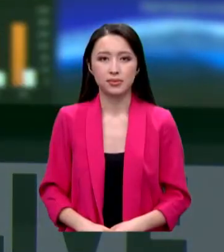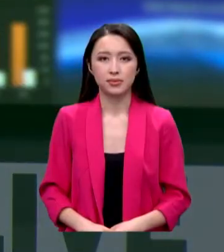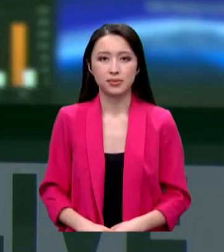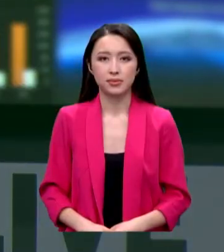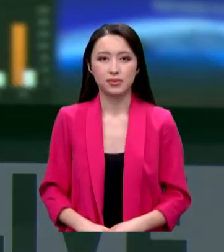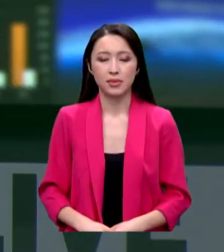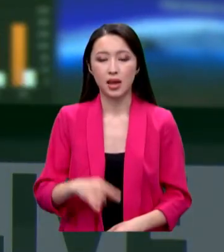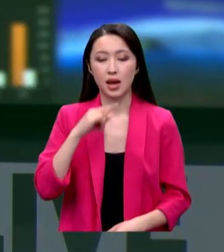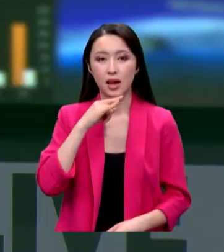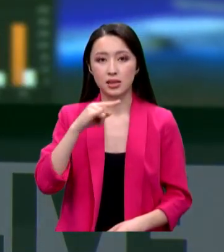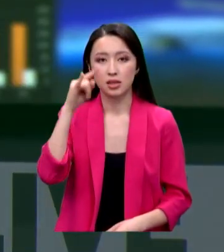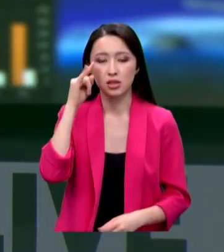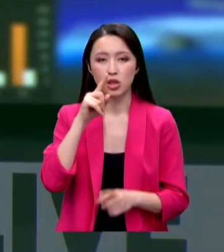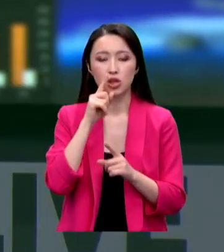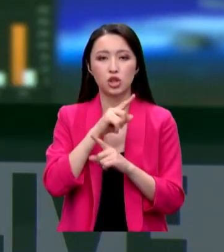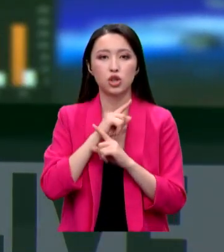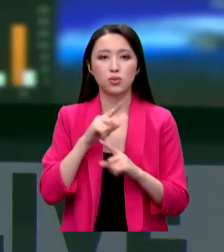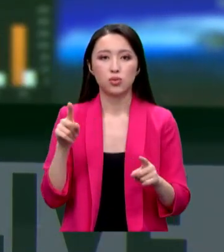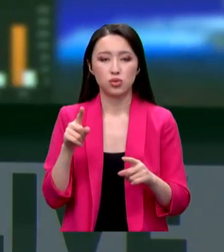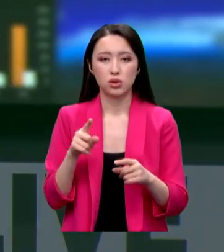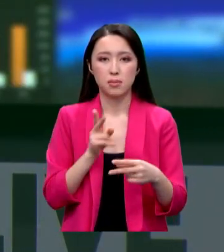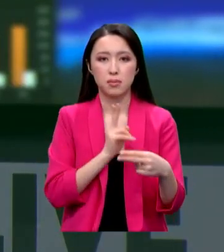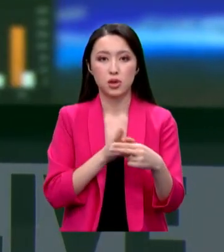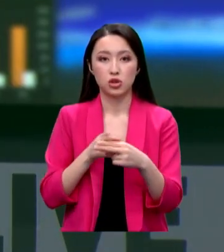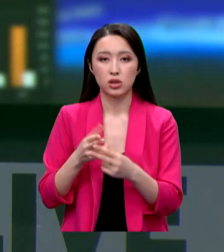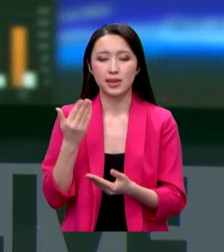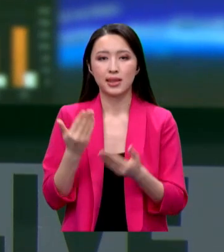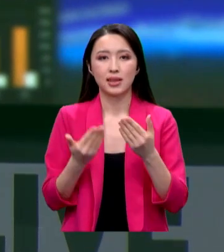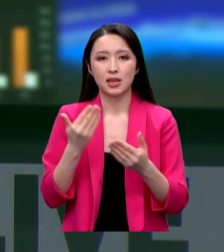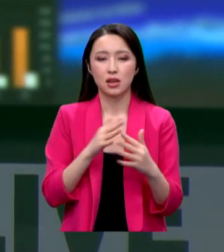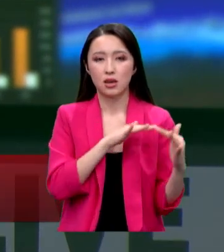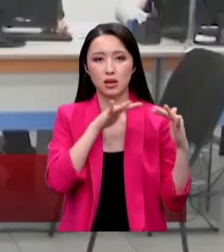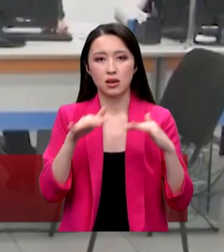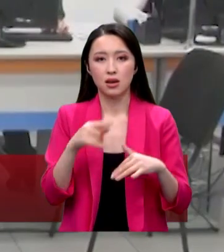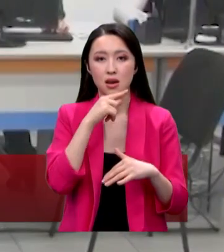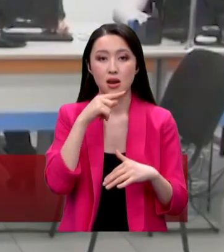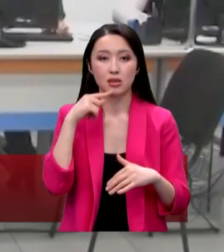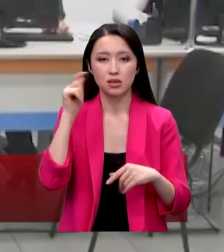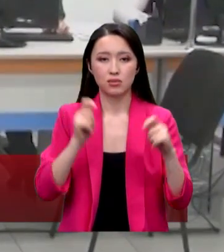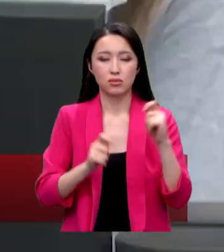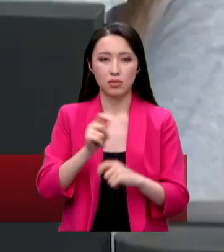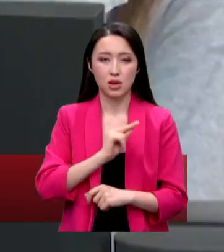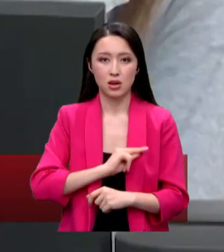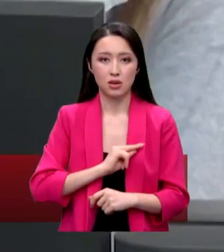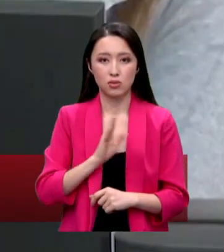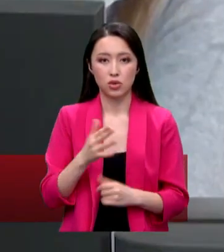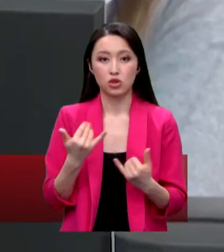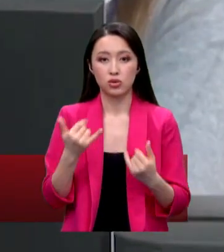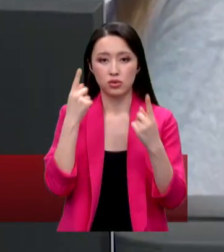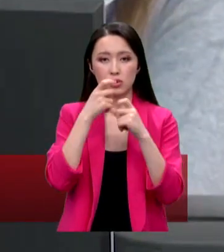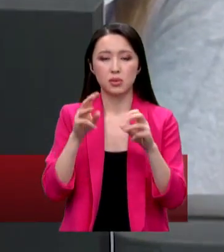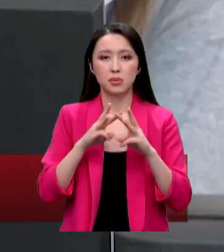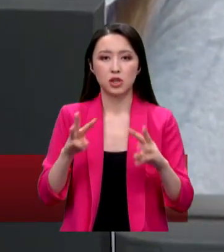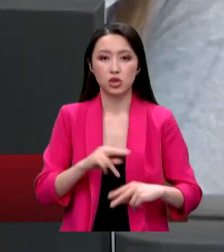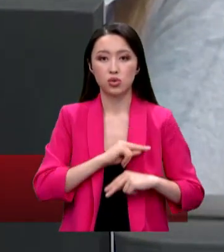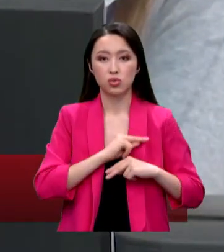Ну и Казахстан не будет ставить барьеры в случае притока российских трудовых мигрантов. Об этом сегодня заявил министр труда и социальной